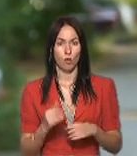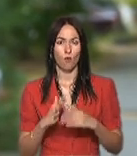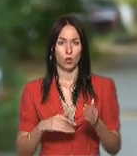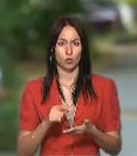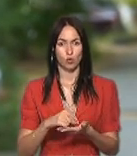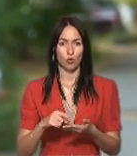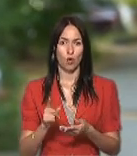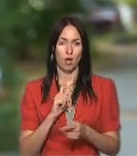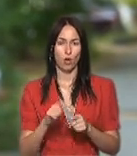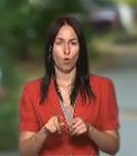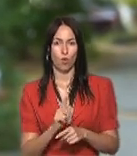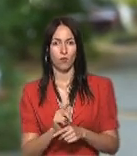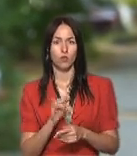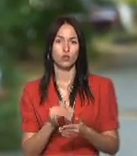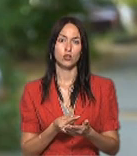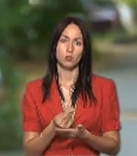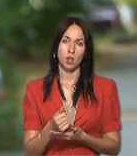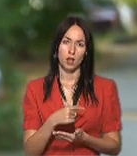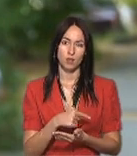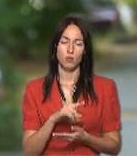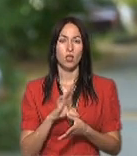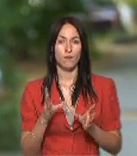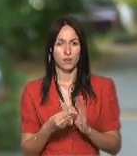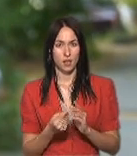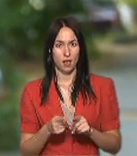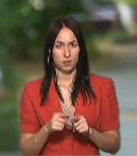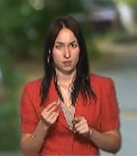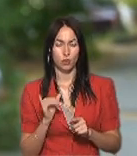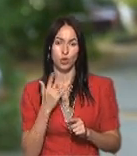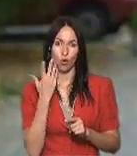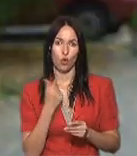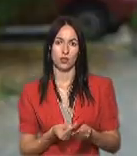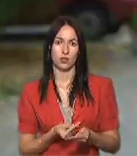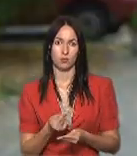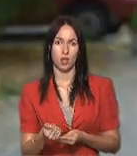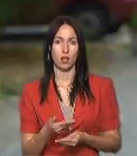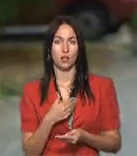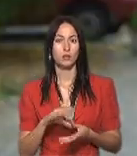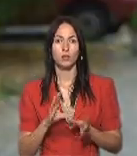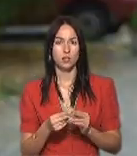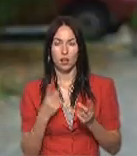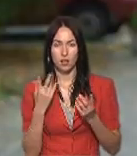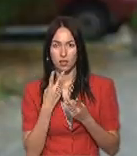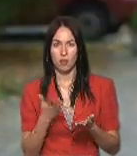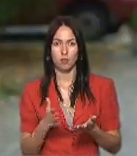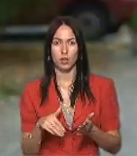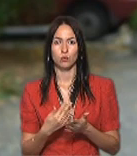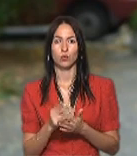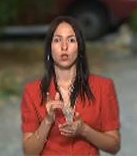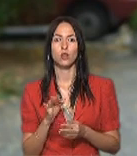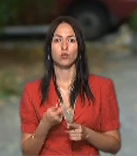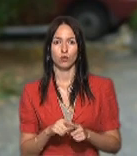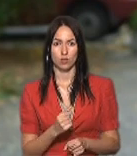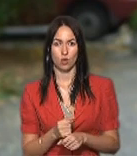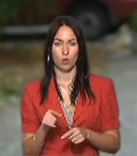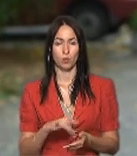режимі регулювати, чи сплатить вона взагалі ці кошти і коли сплатить. Ми взагалі не бачимо, для чого це робиться. Міська рада